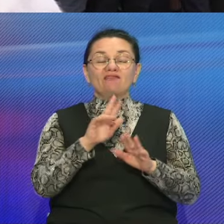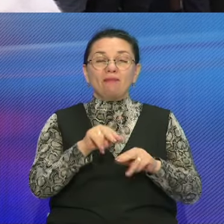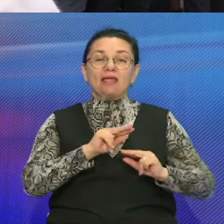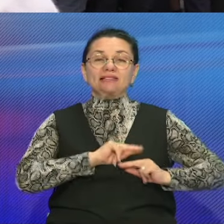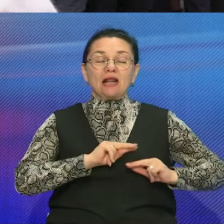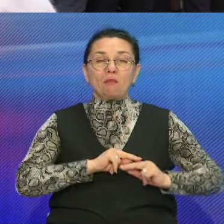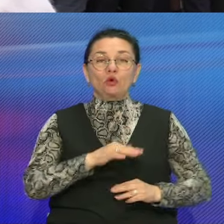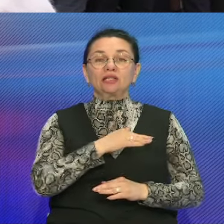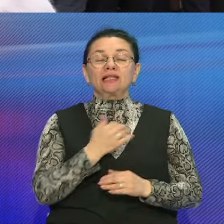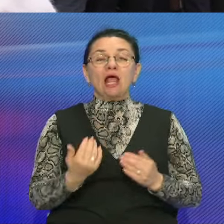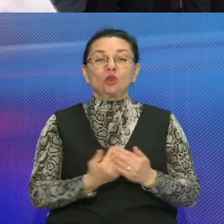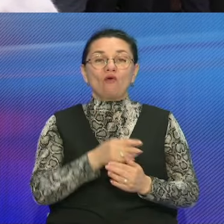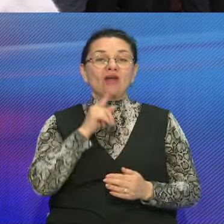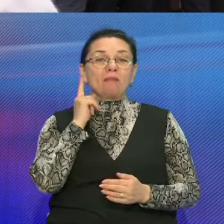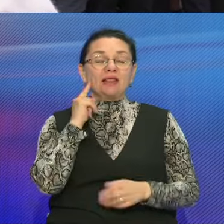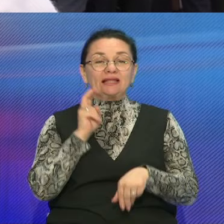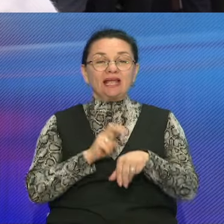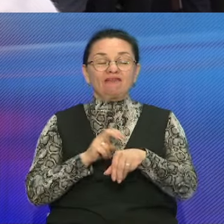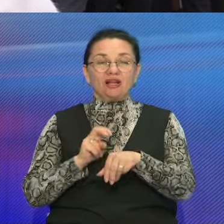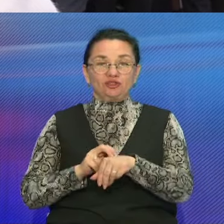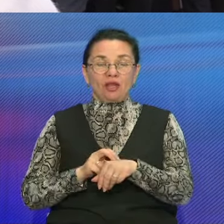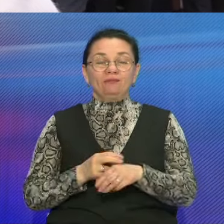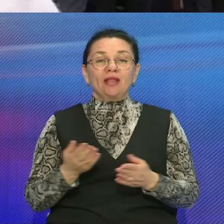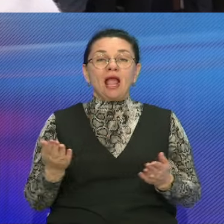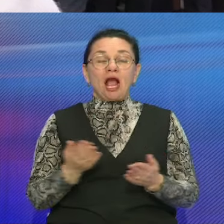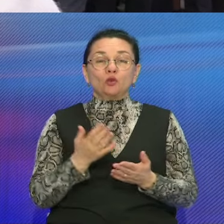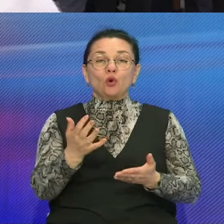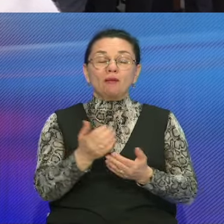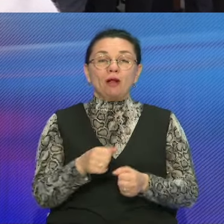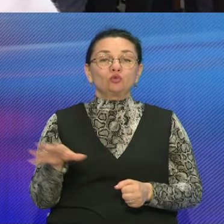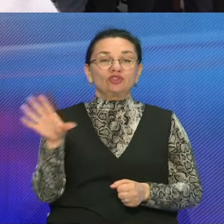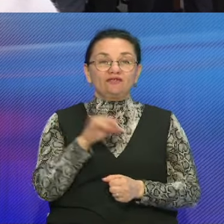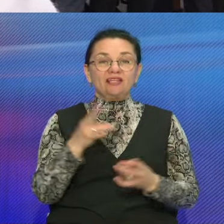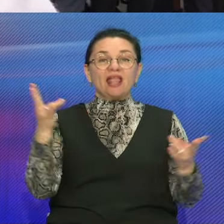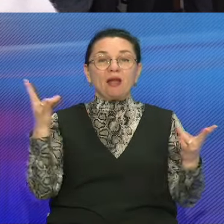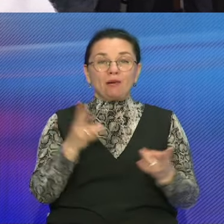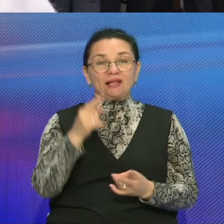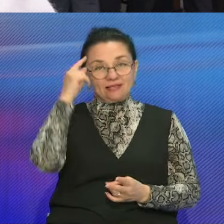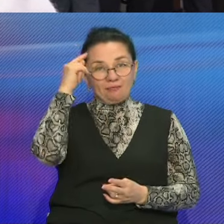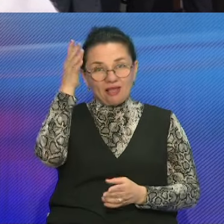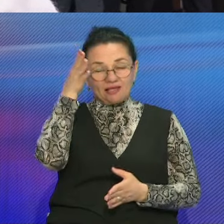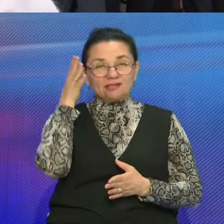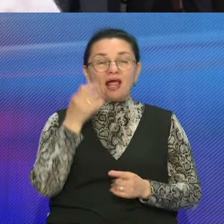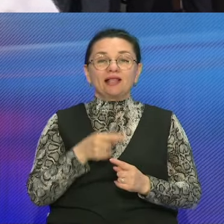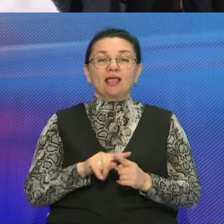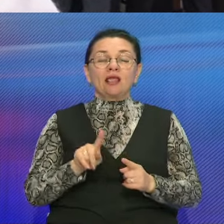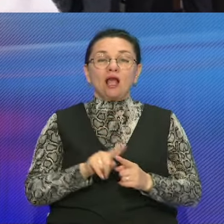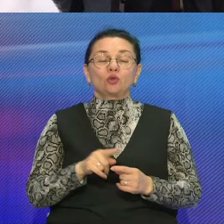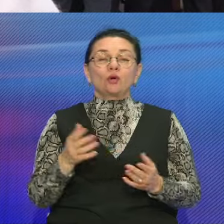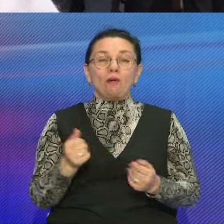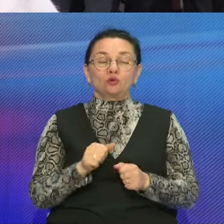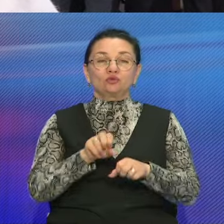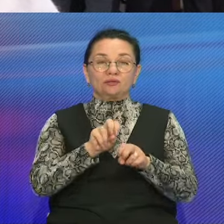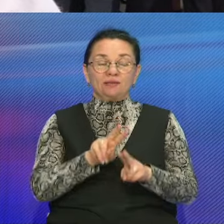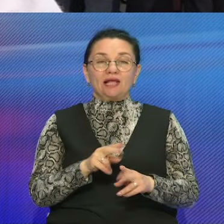наш Гродненский медицинский университет, в которых они получат все необходимые знания и превратятся в прекрасных специалистов. А мы, горожане,